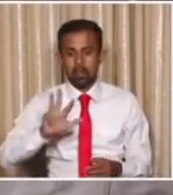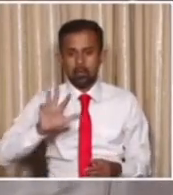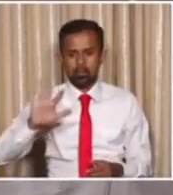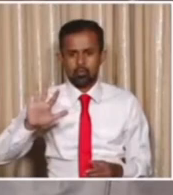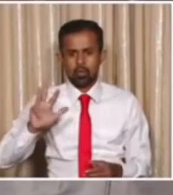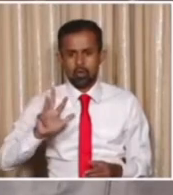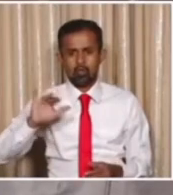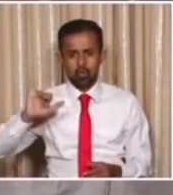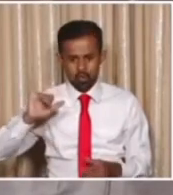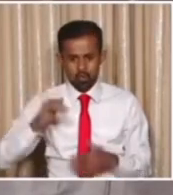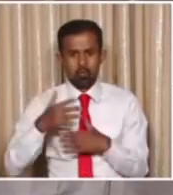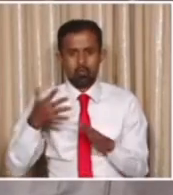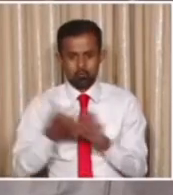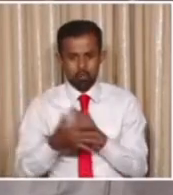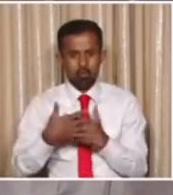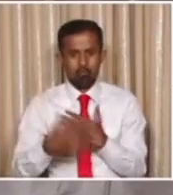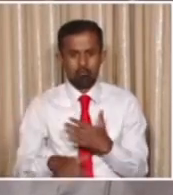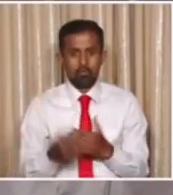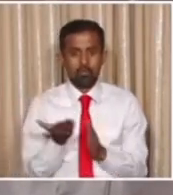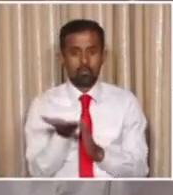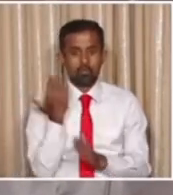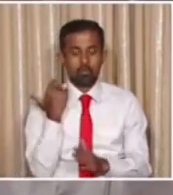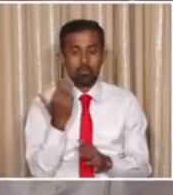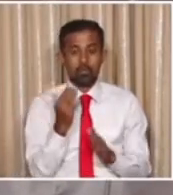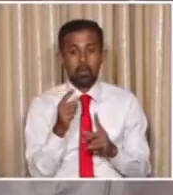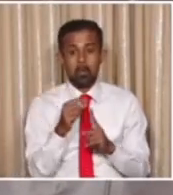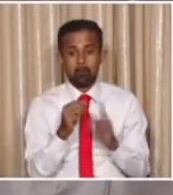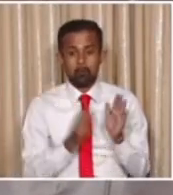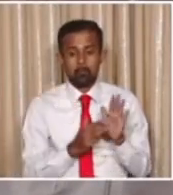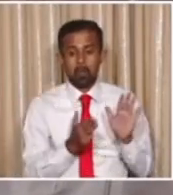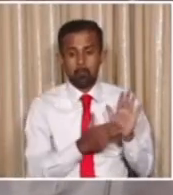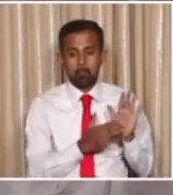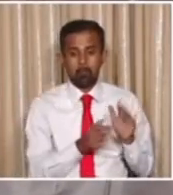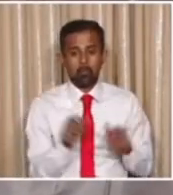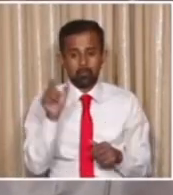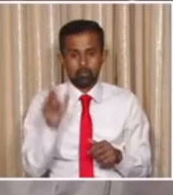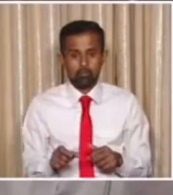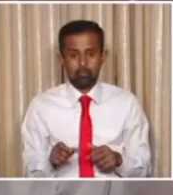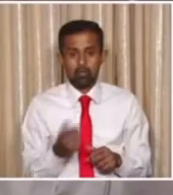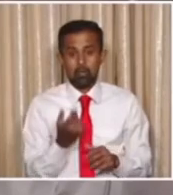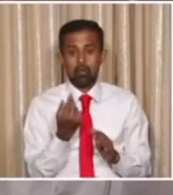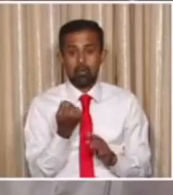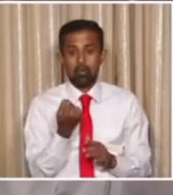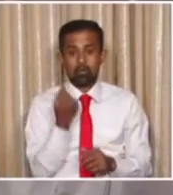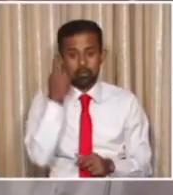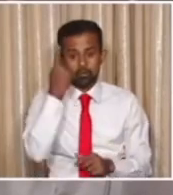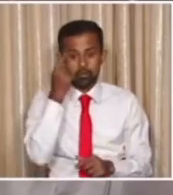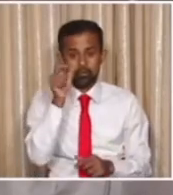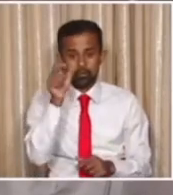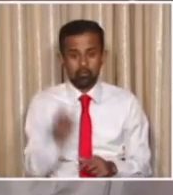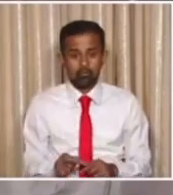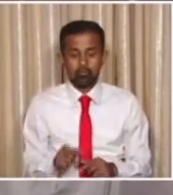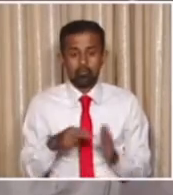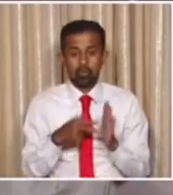1995-96 මෙතනට ආවා. හිටපු අගමැති මන්මෝහන් සිං ආචාර්ය මන්මෝහන් සිං ආර්ථික විද්‍යාඥයා තමයි